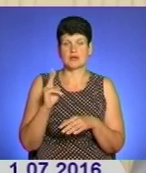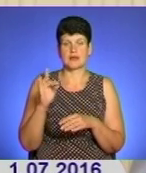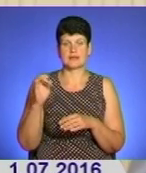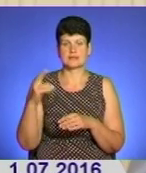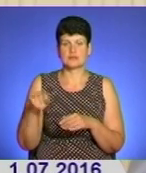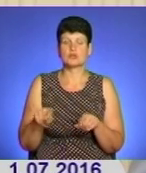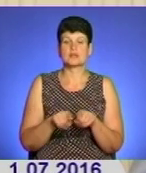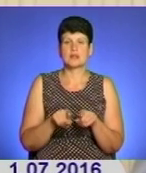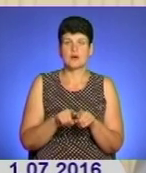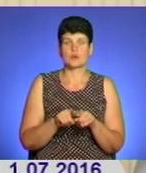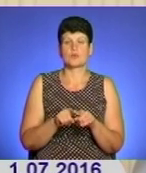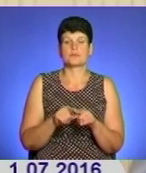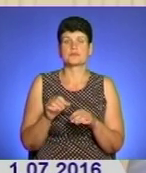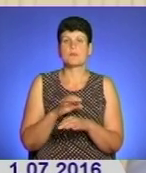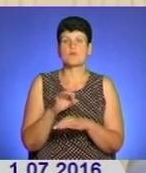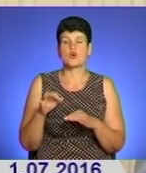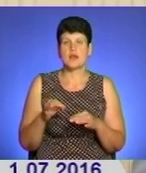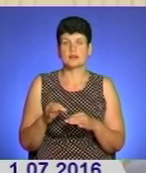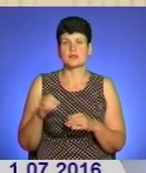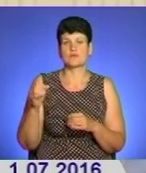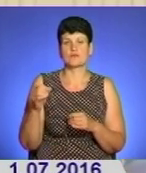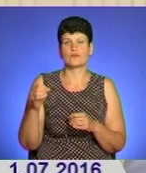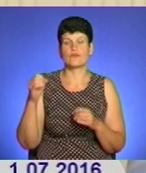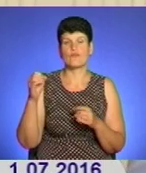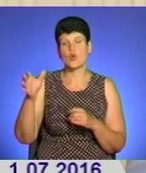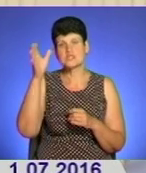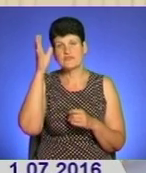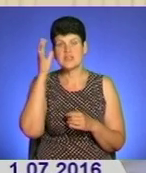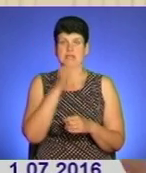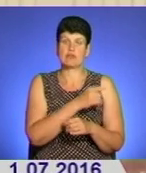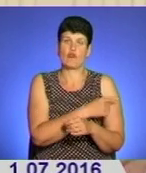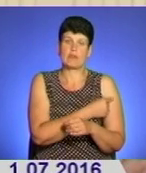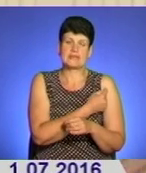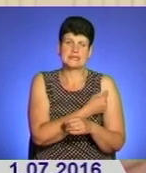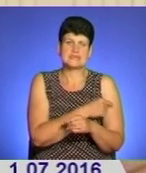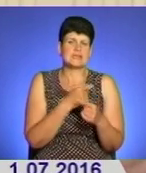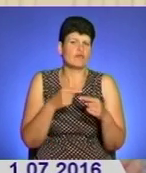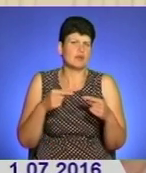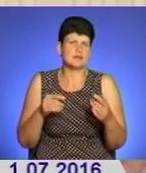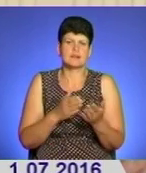по переходу котелень наших і в освіті, і в медицині, і в різних